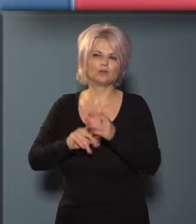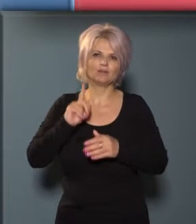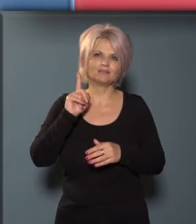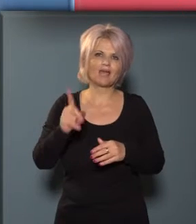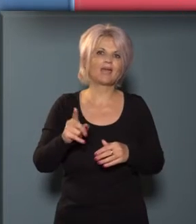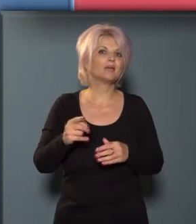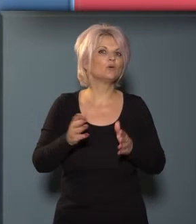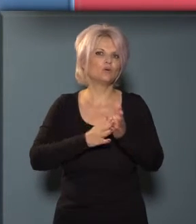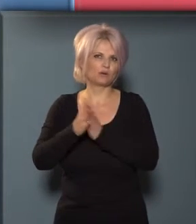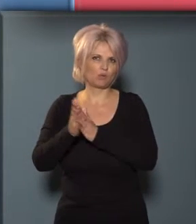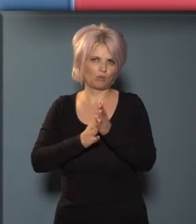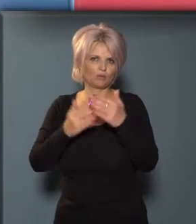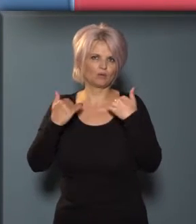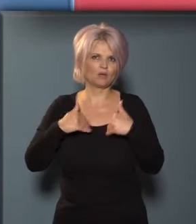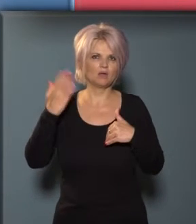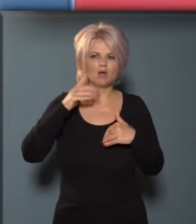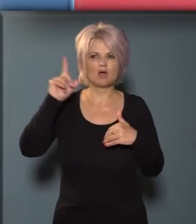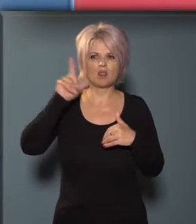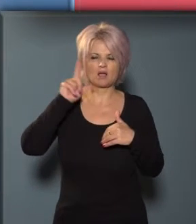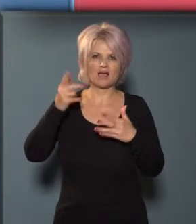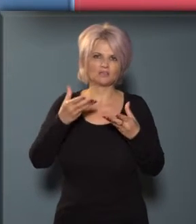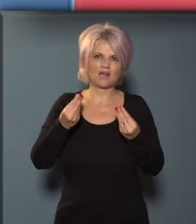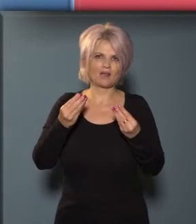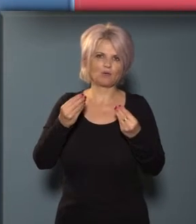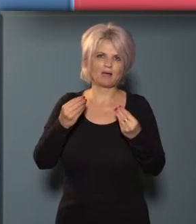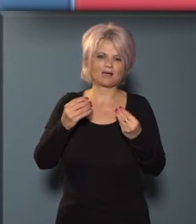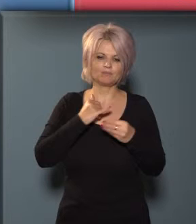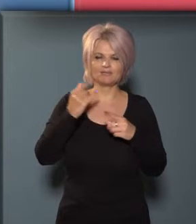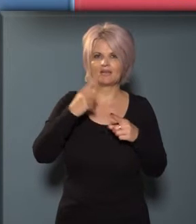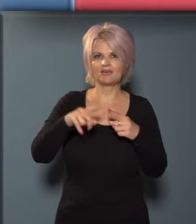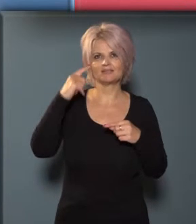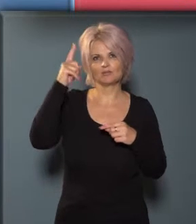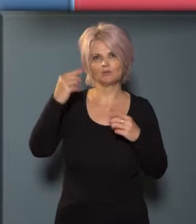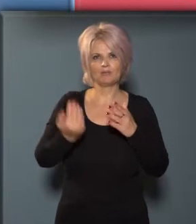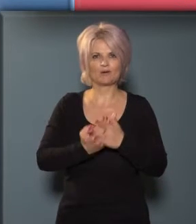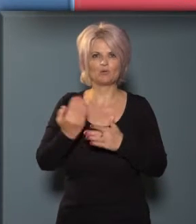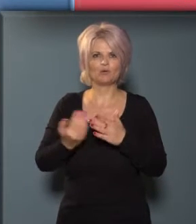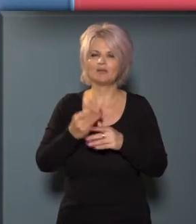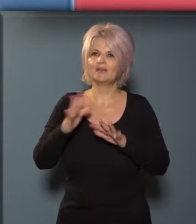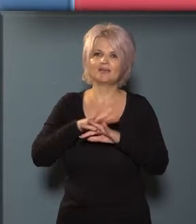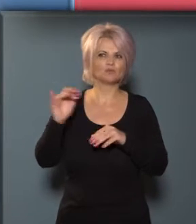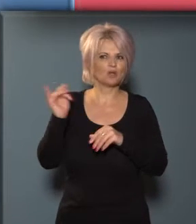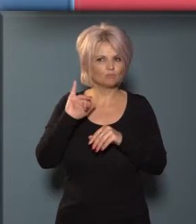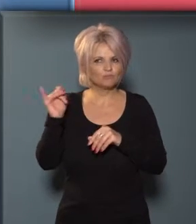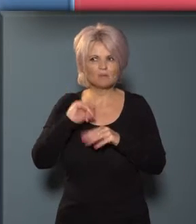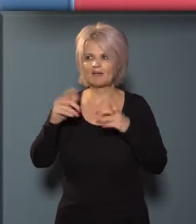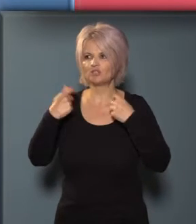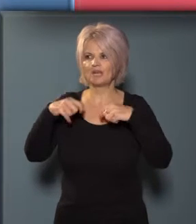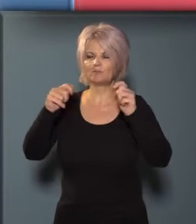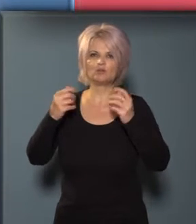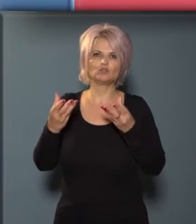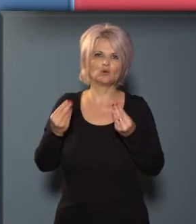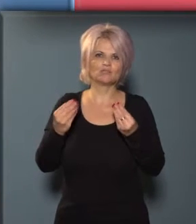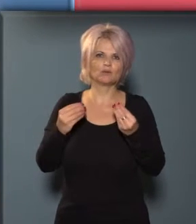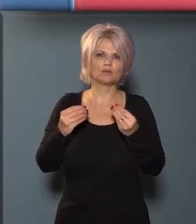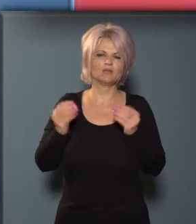leginkább annak örülünk, hogyha a lakásállomány minden része meg tud újulni, nem csak Budapesten épülnek sok